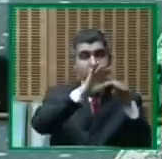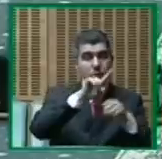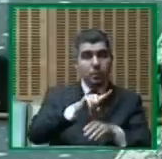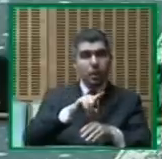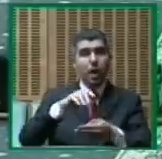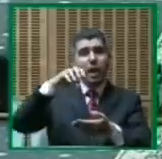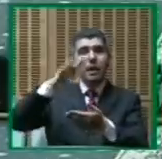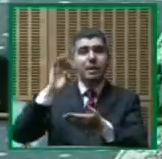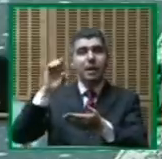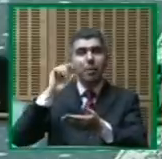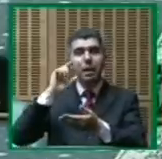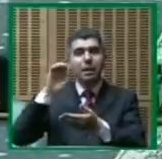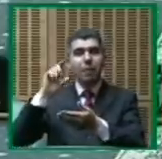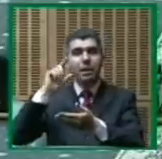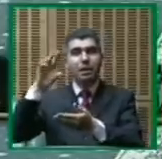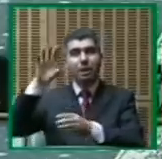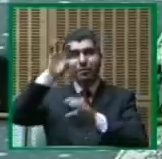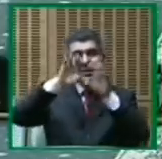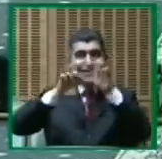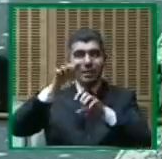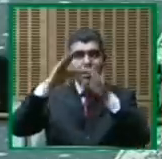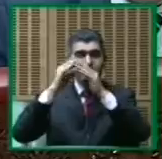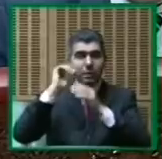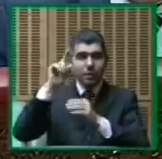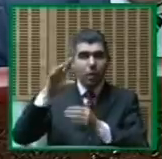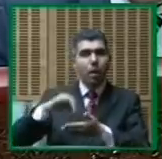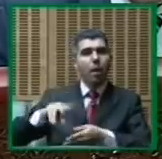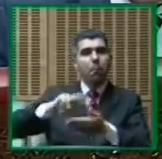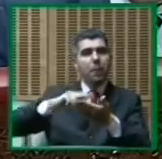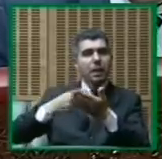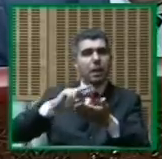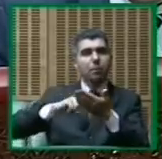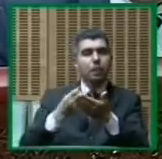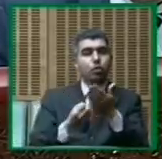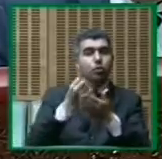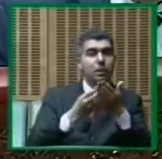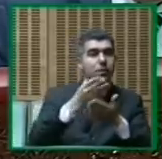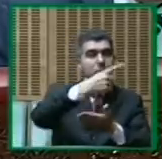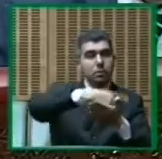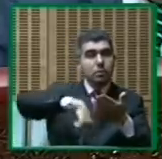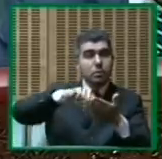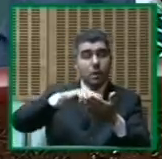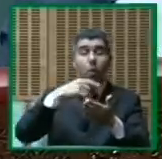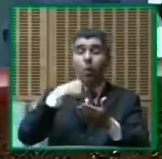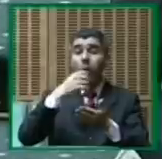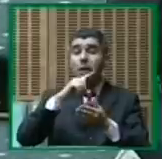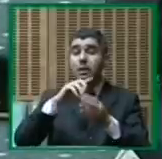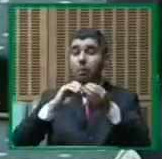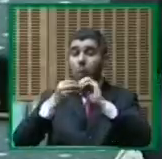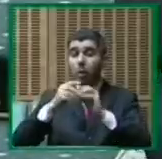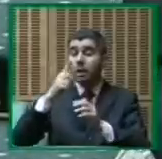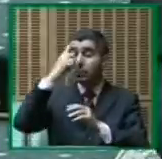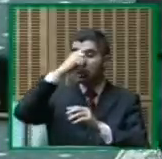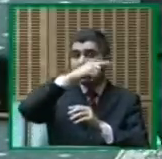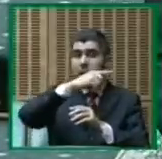اللي حوالي المشروع تنجز بنسبه 85%. بالطبع هناك اكراهات وكتعرفوا مدينه الدار البيضاء. اول اكراه هو